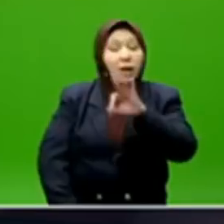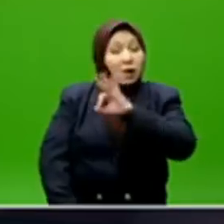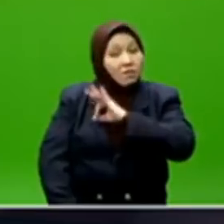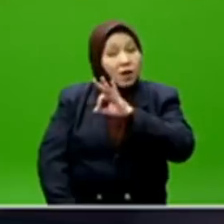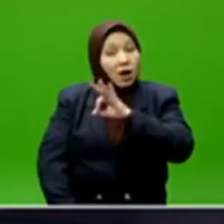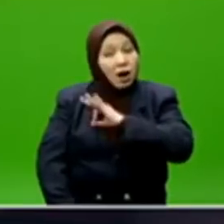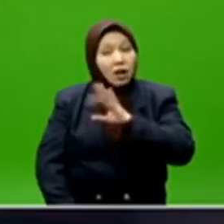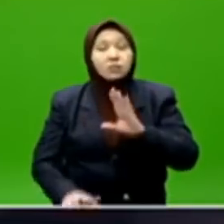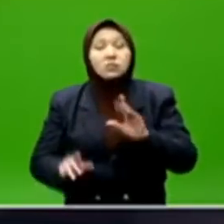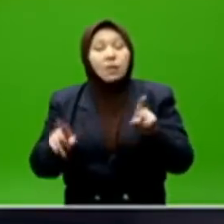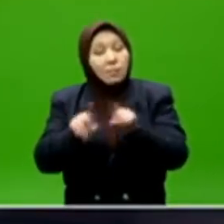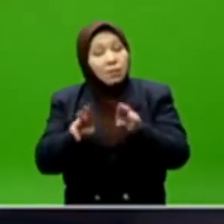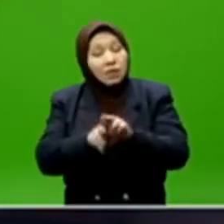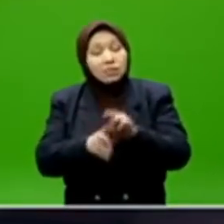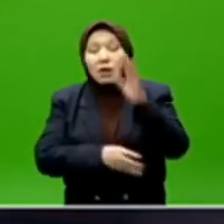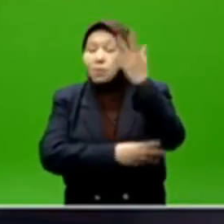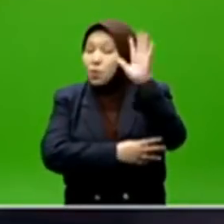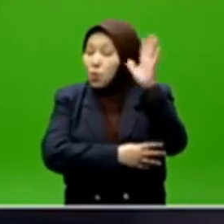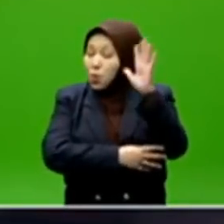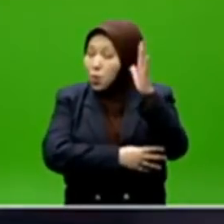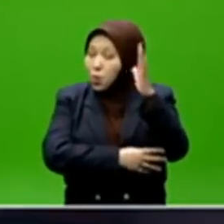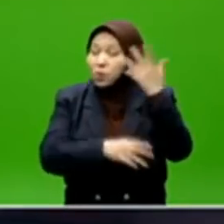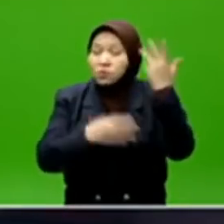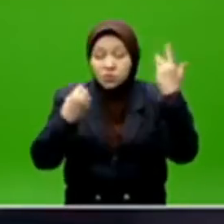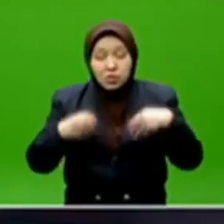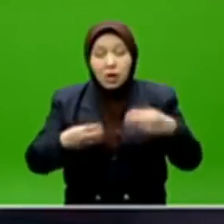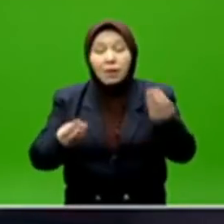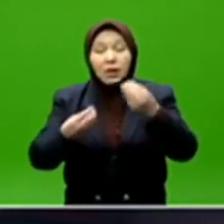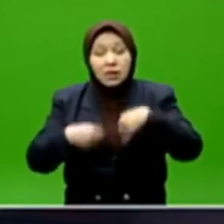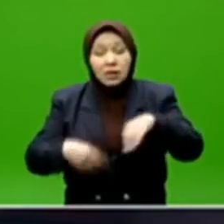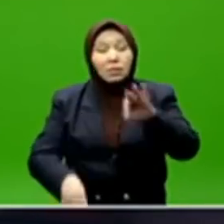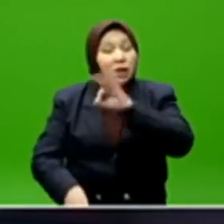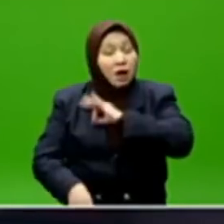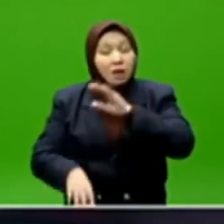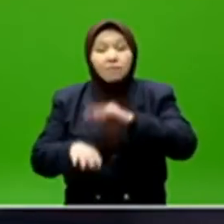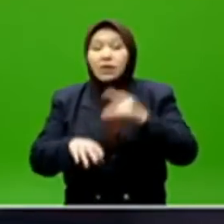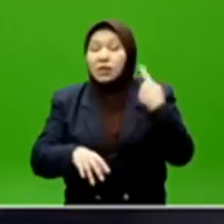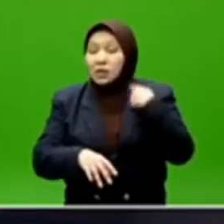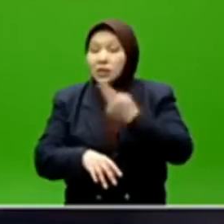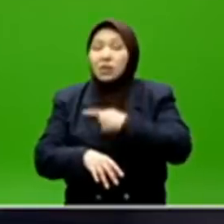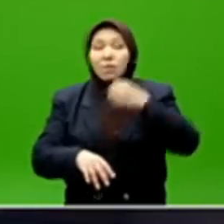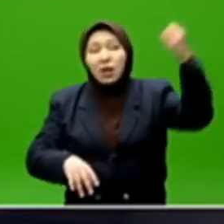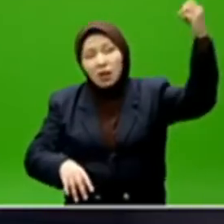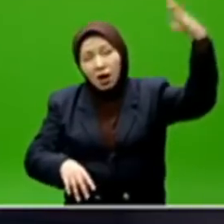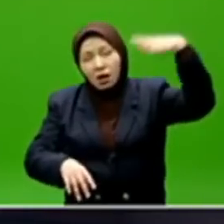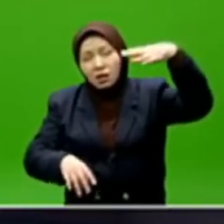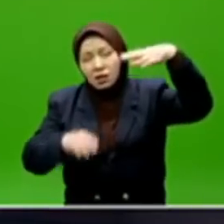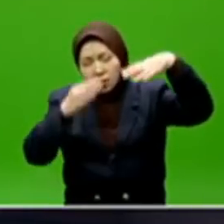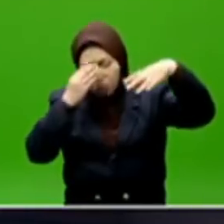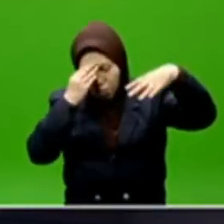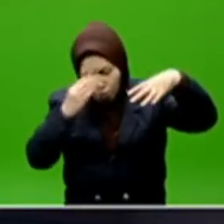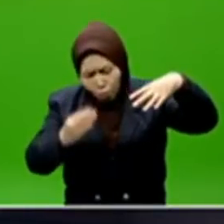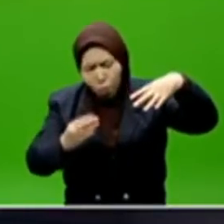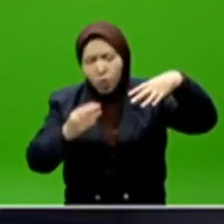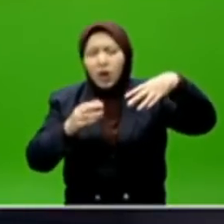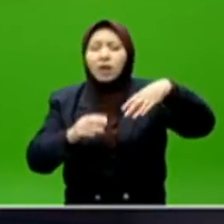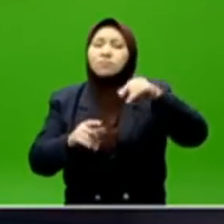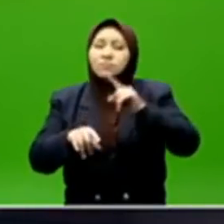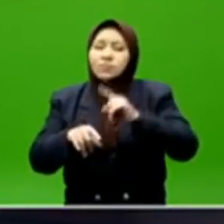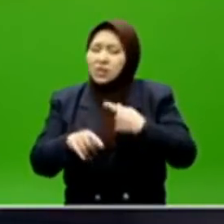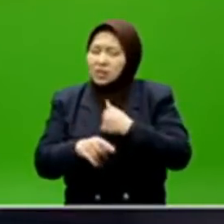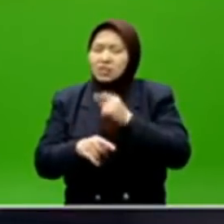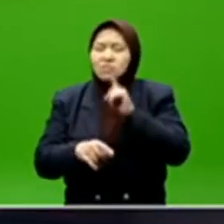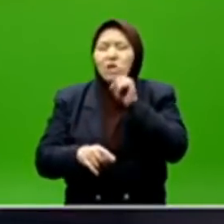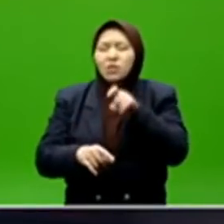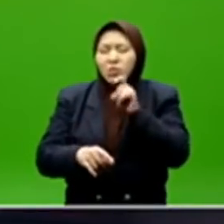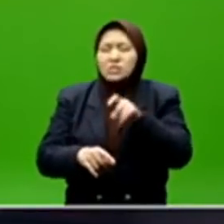kalau pohon sudah memberi manfaat kepada kita, matahari memberi manfaat, dijinakkan, ditundukkan, maka kita sepatutnya segan